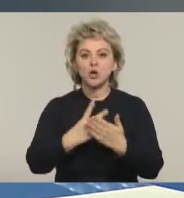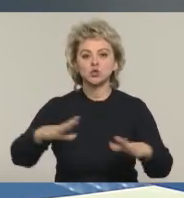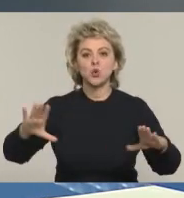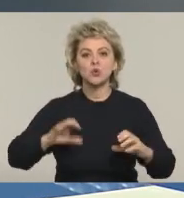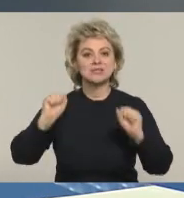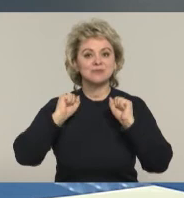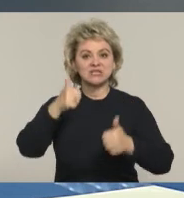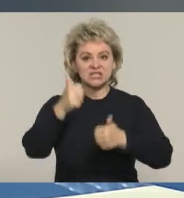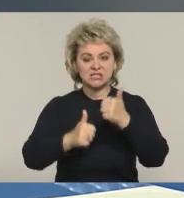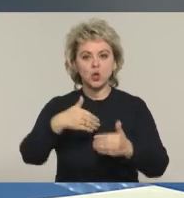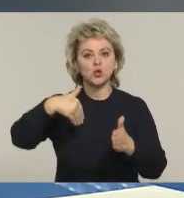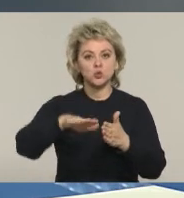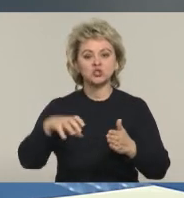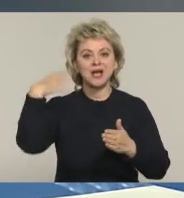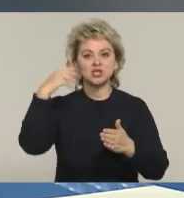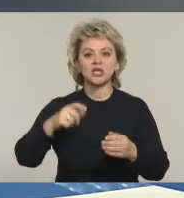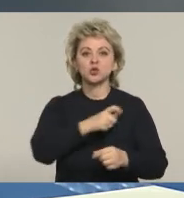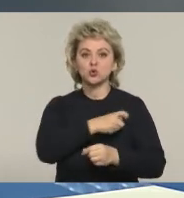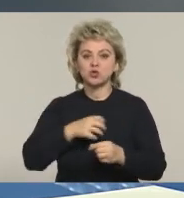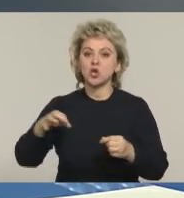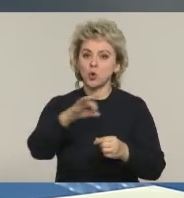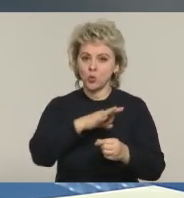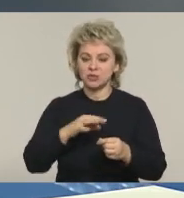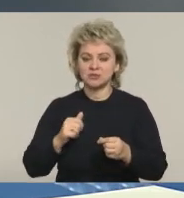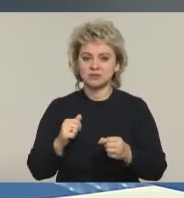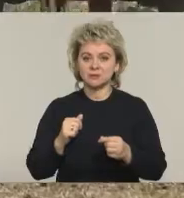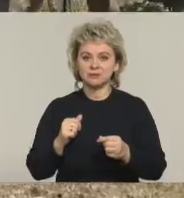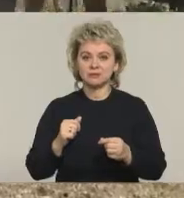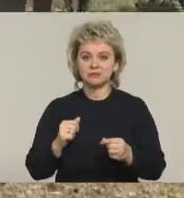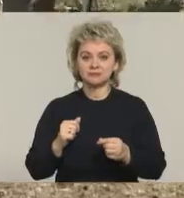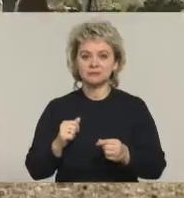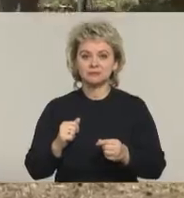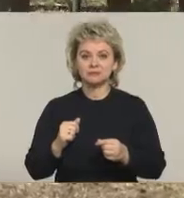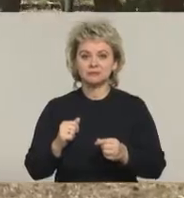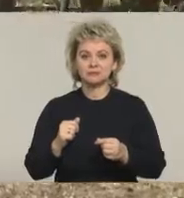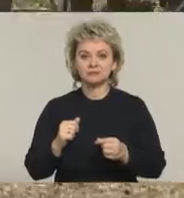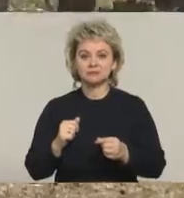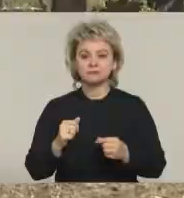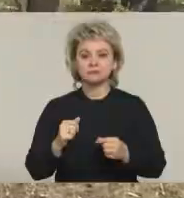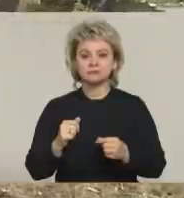конно-спортивных состязаниях лучшие казаки-дружинники области.